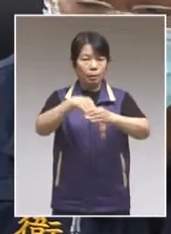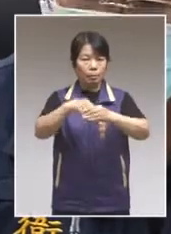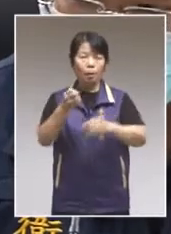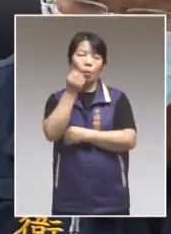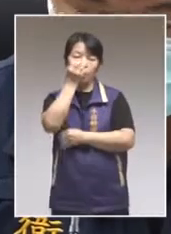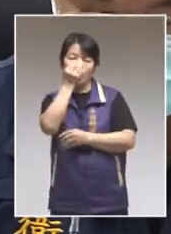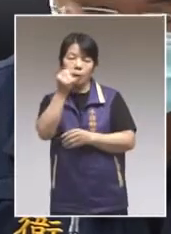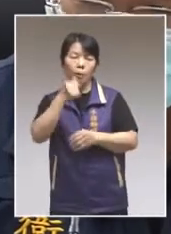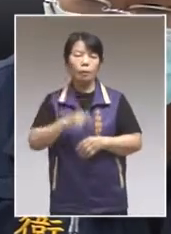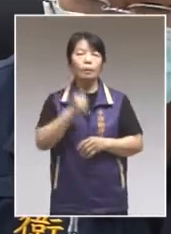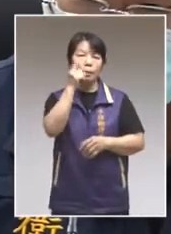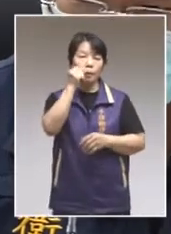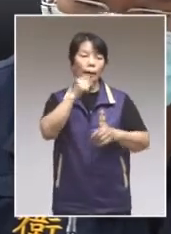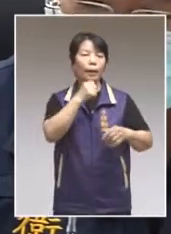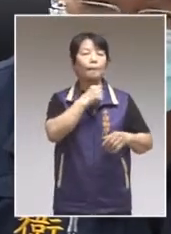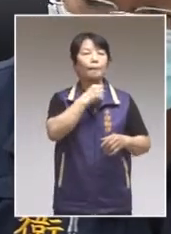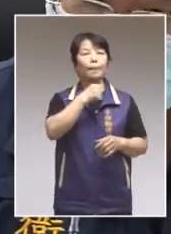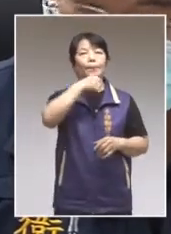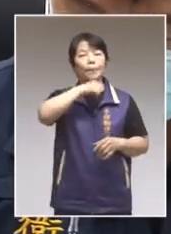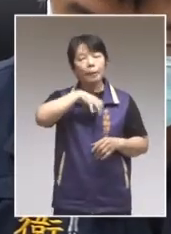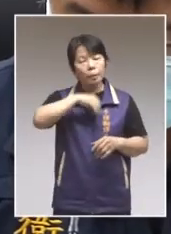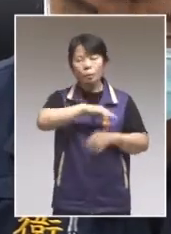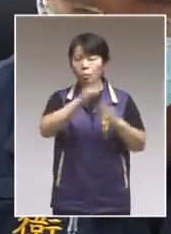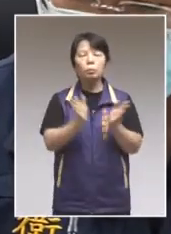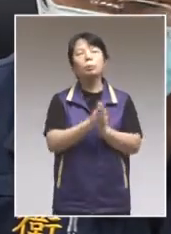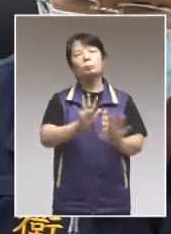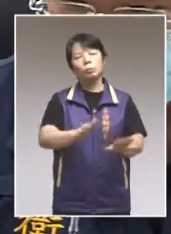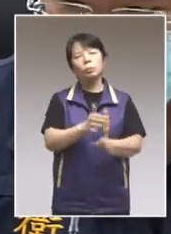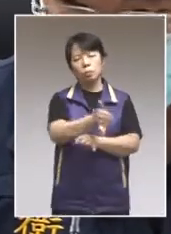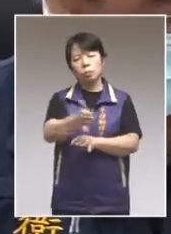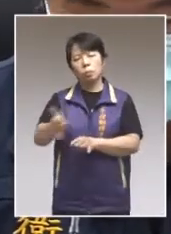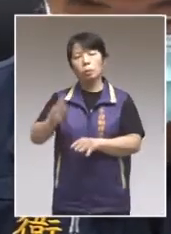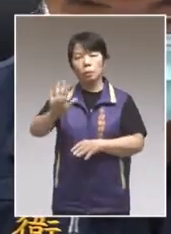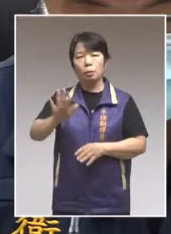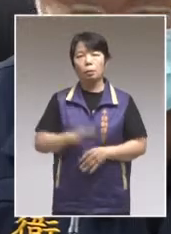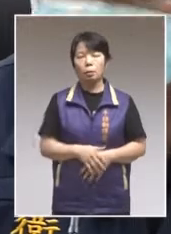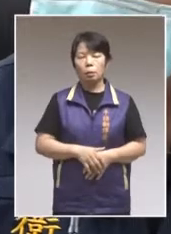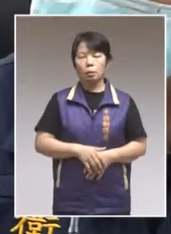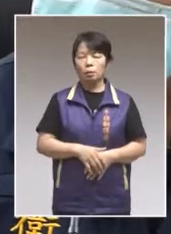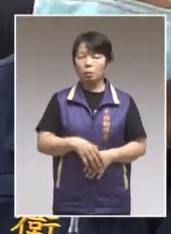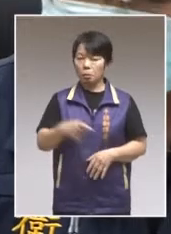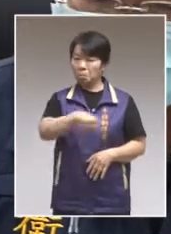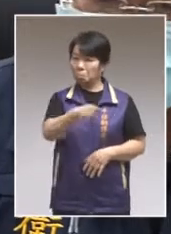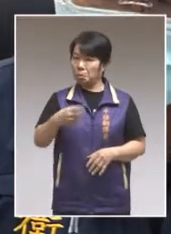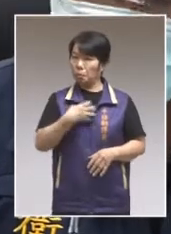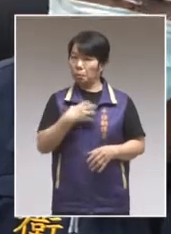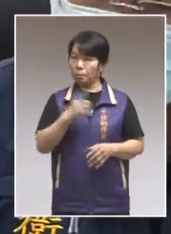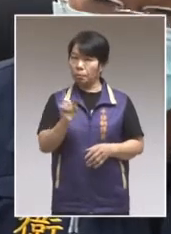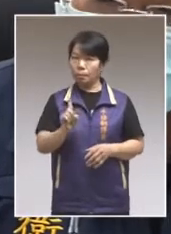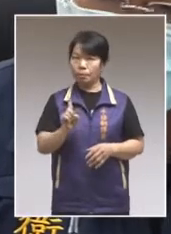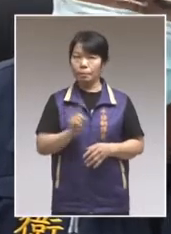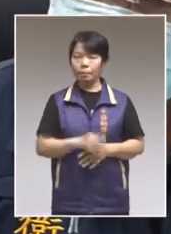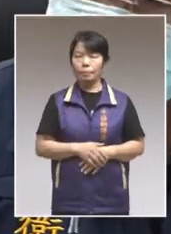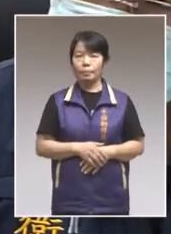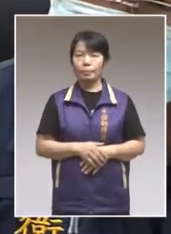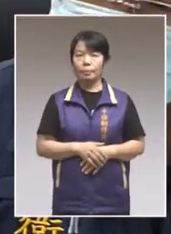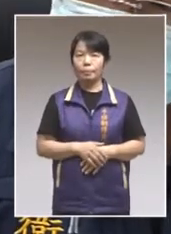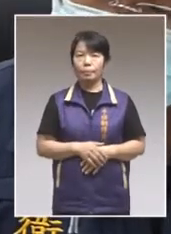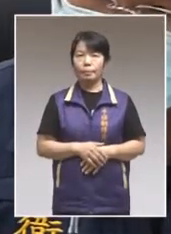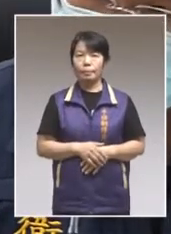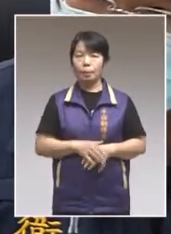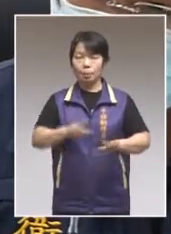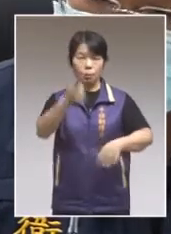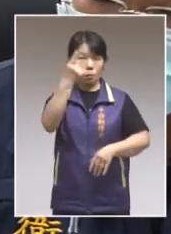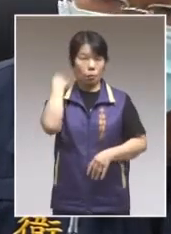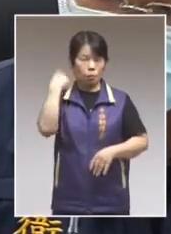东，都有相关的啊这样的一个移动风险。那这个移动风险来讲，那比较在